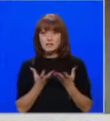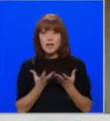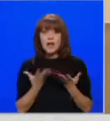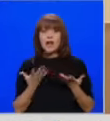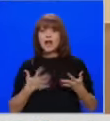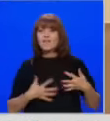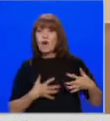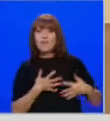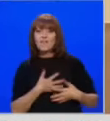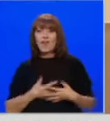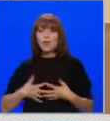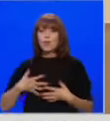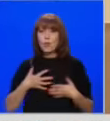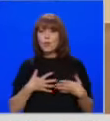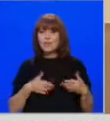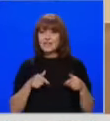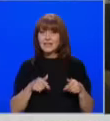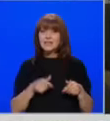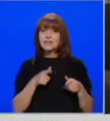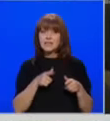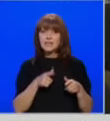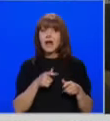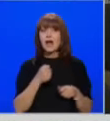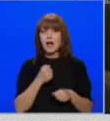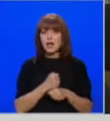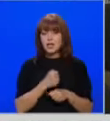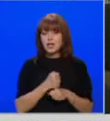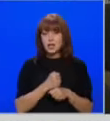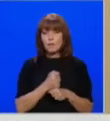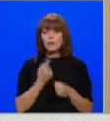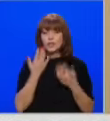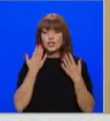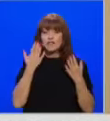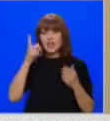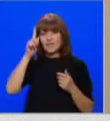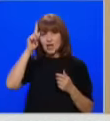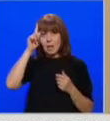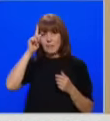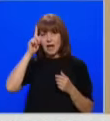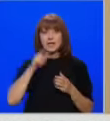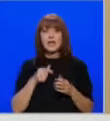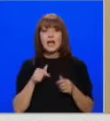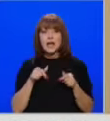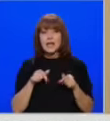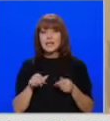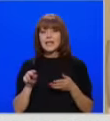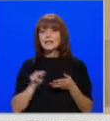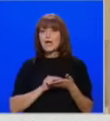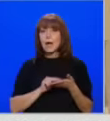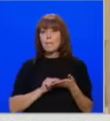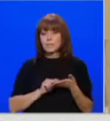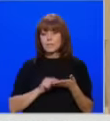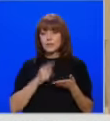вълнува днес Светлана Алексеевич, която по-настоящем живее и работи в Германия? Не, днес пиша за революцията